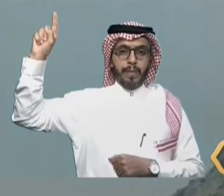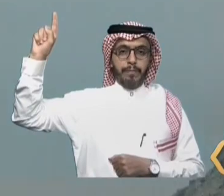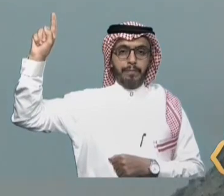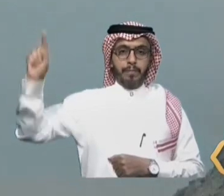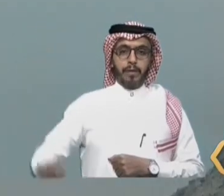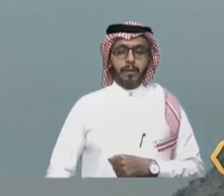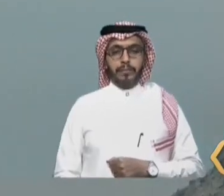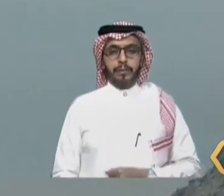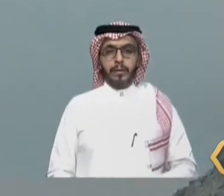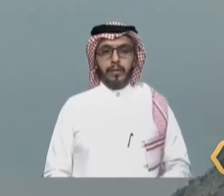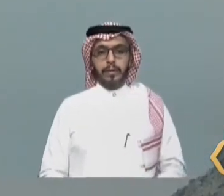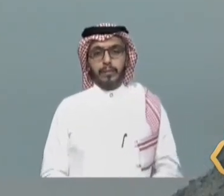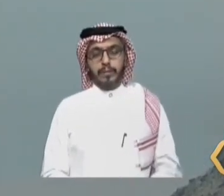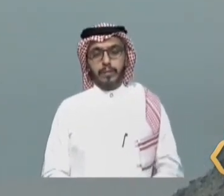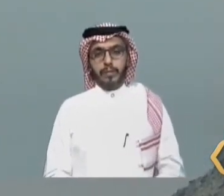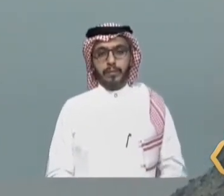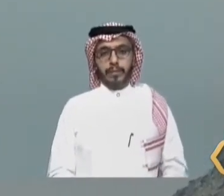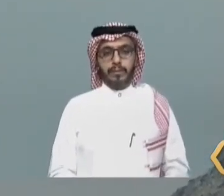الله،